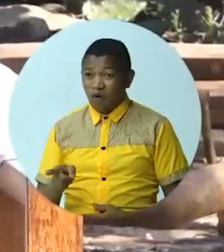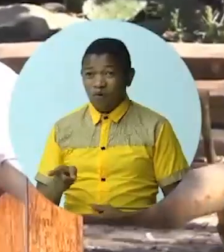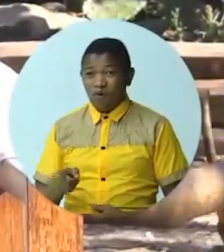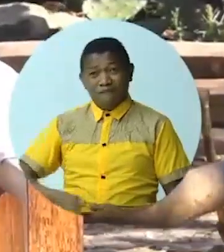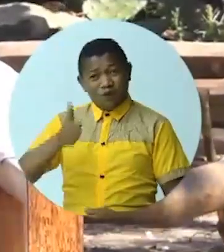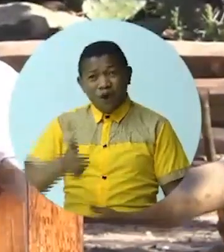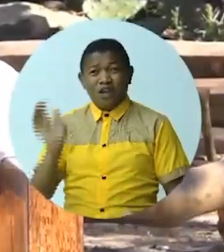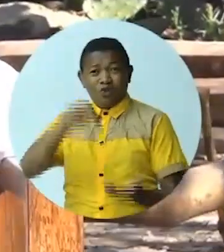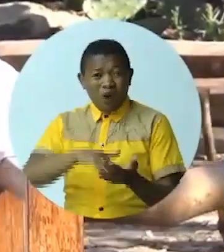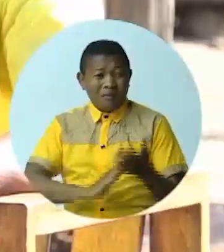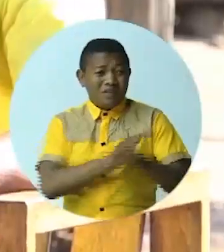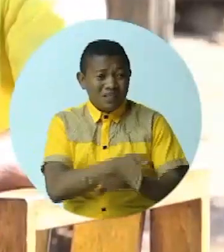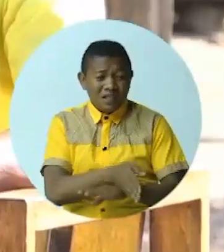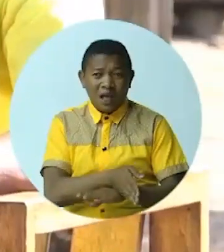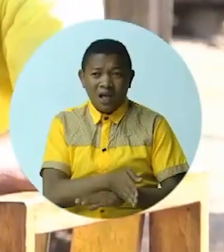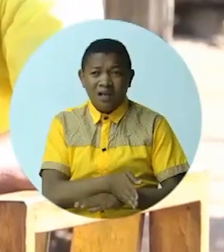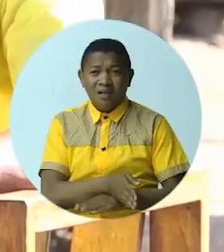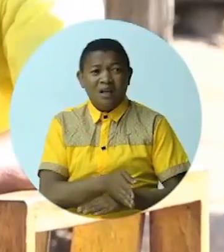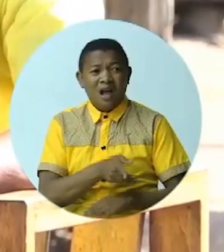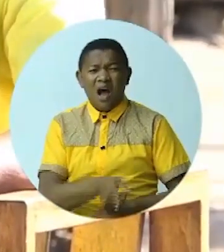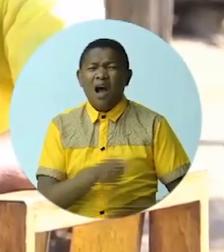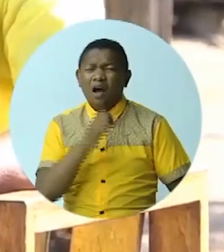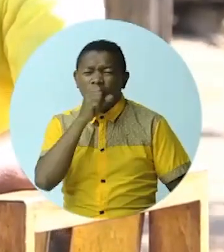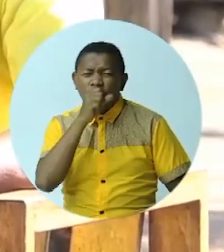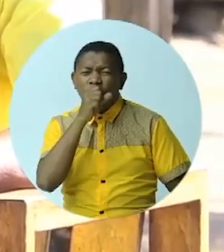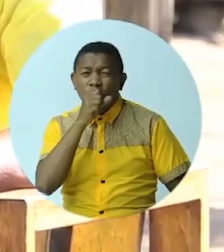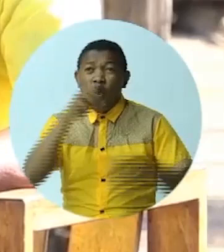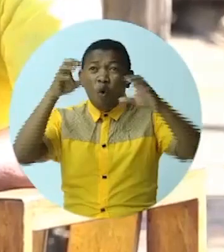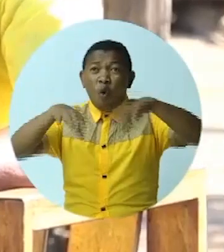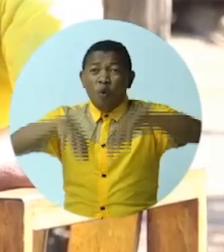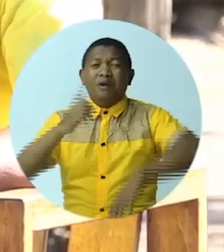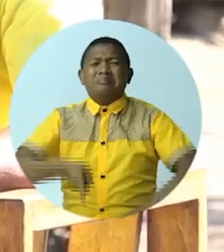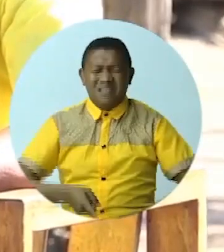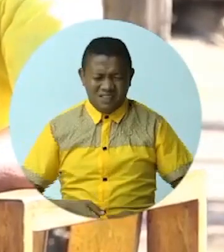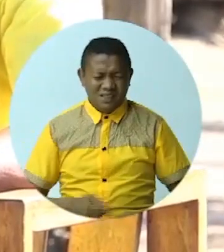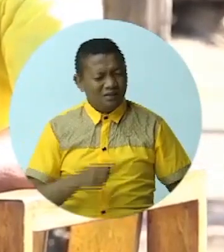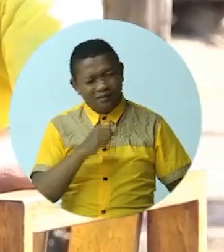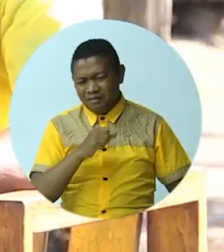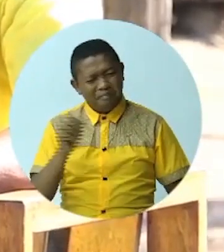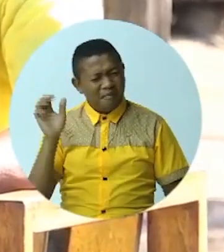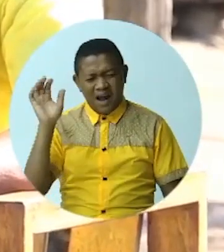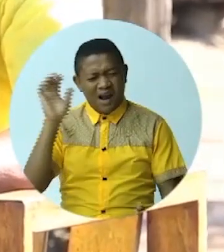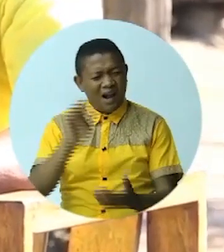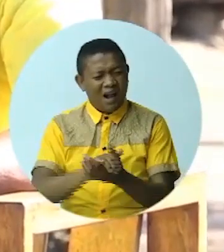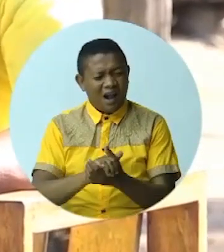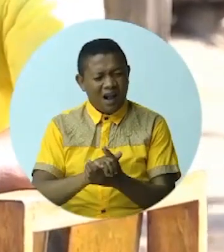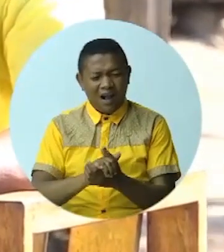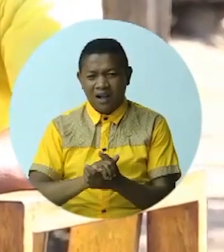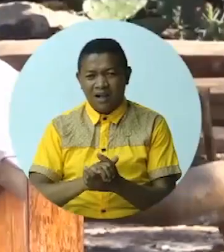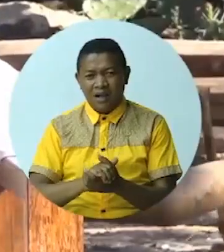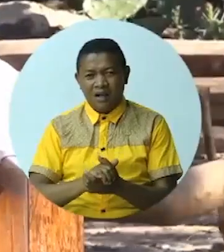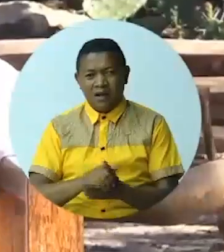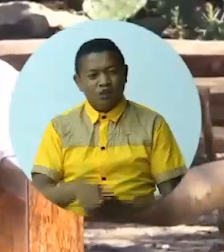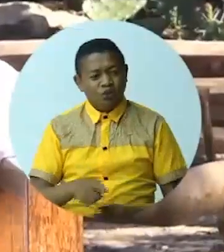zavatra tsapanay zany. Miresaka mosary tsika voamaly ianao andriamatoa flo no ataoko hoe tany